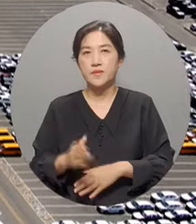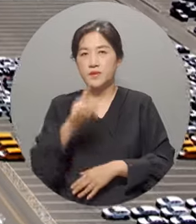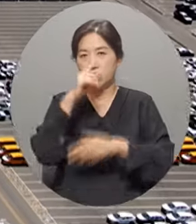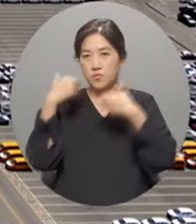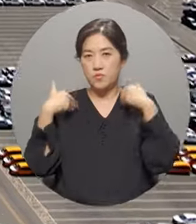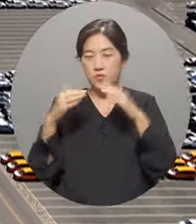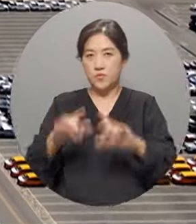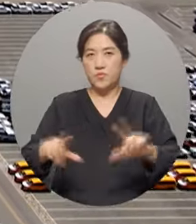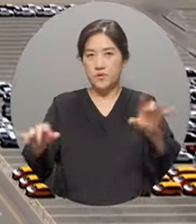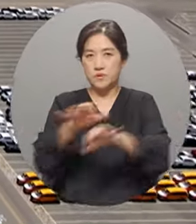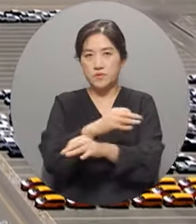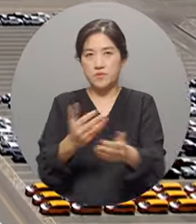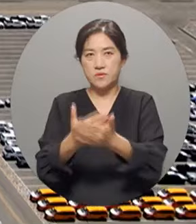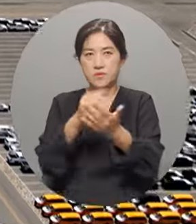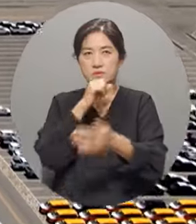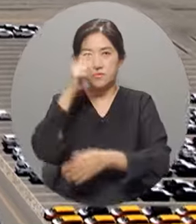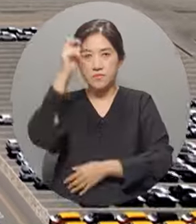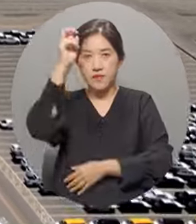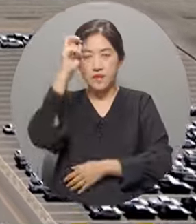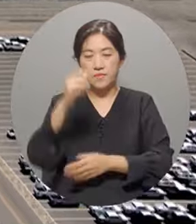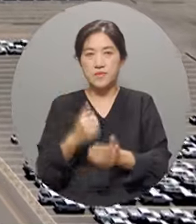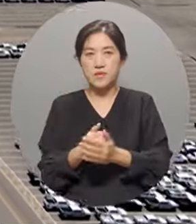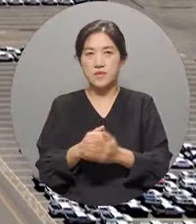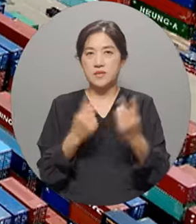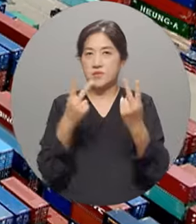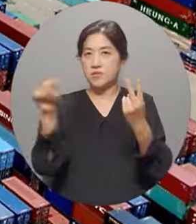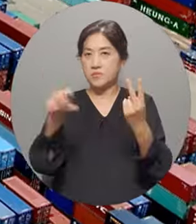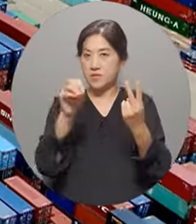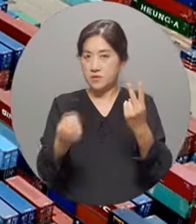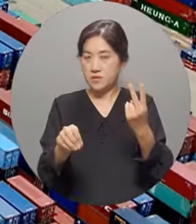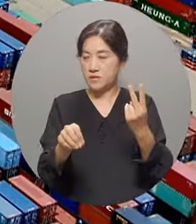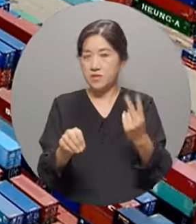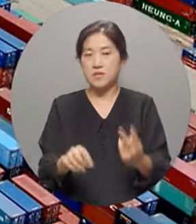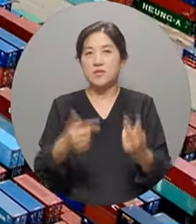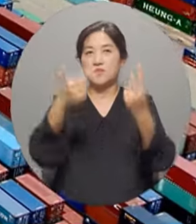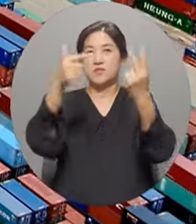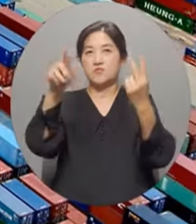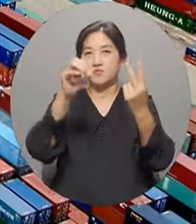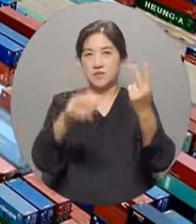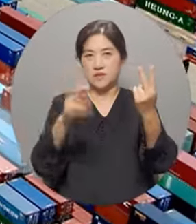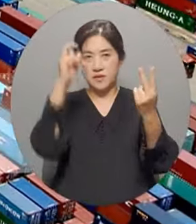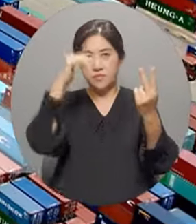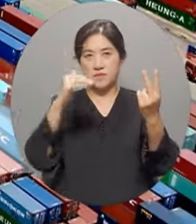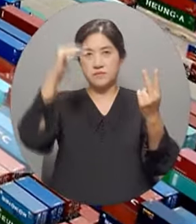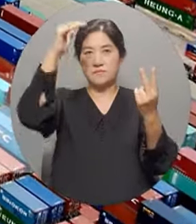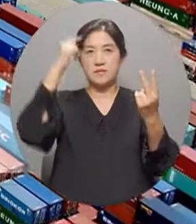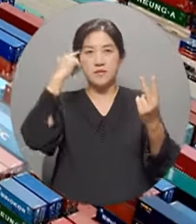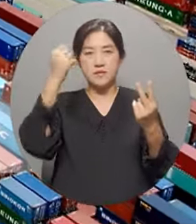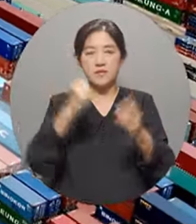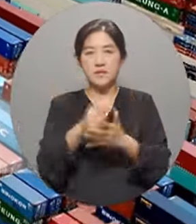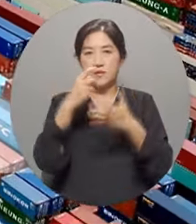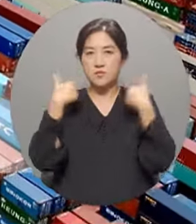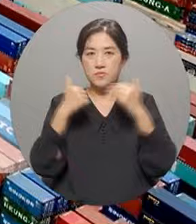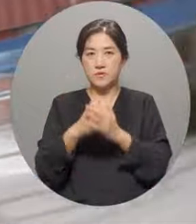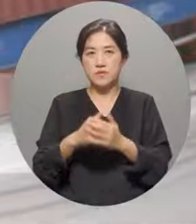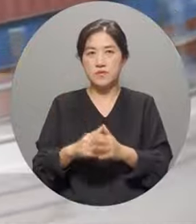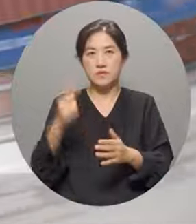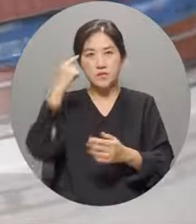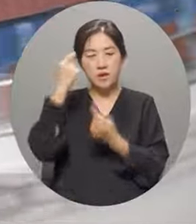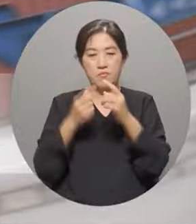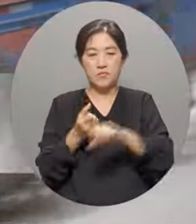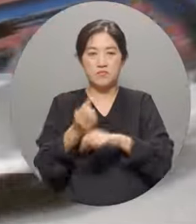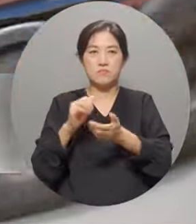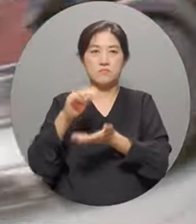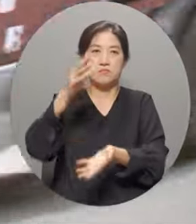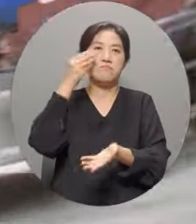정부는 올해 경제 성장률 전망치를 기존 2.2%에서 2.6%로 높여 잡았습니다. 정부는 예상으로 또는 수출